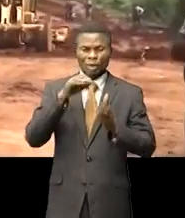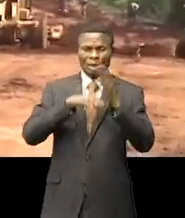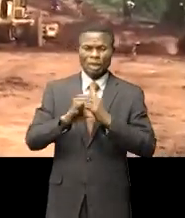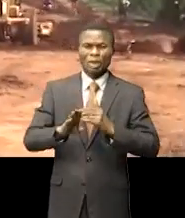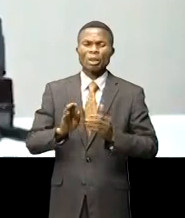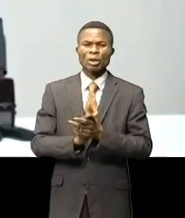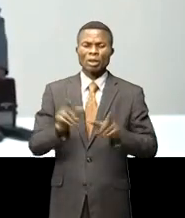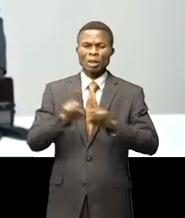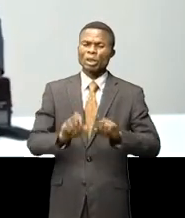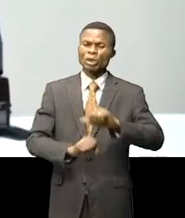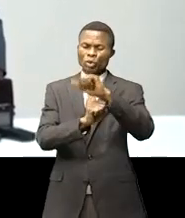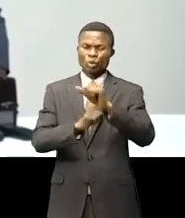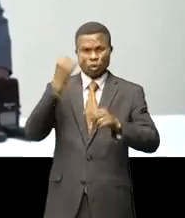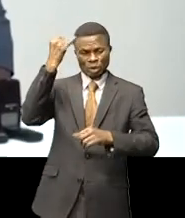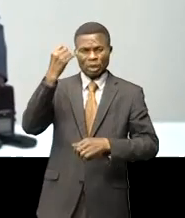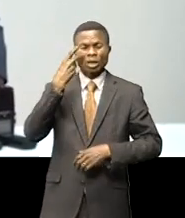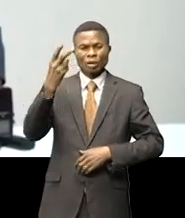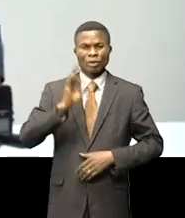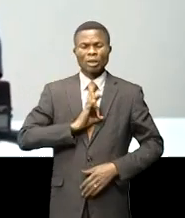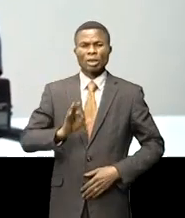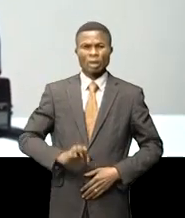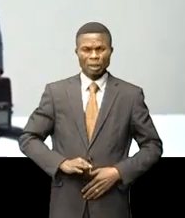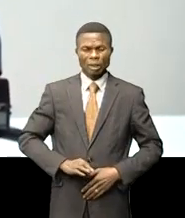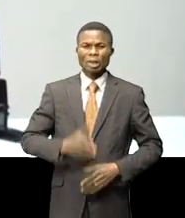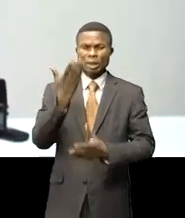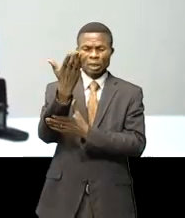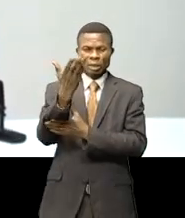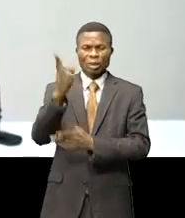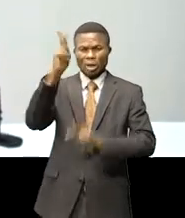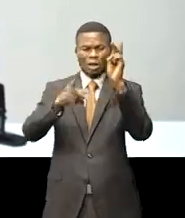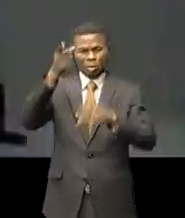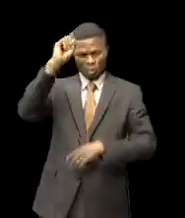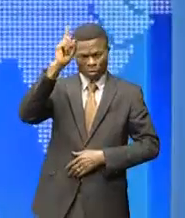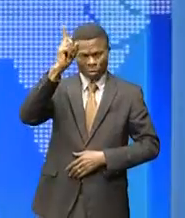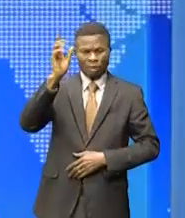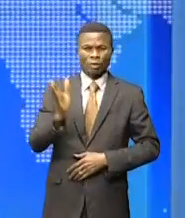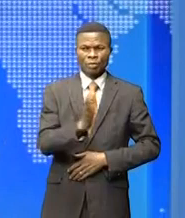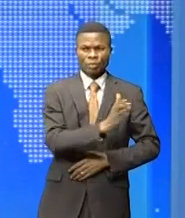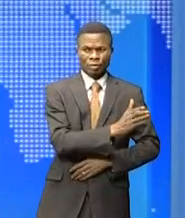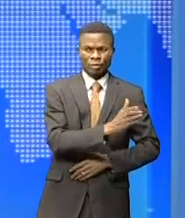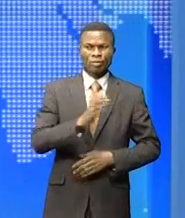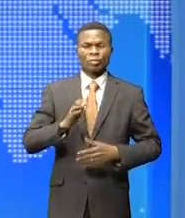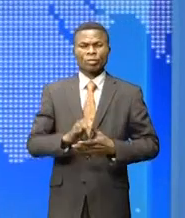de celle du chef de l'État, Félix Tshisekedi, qui prône le peuple d'abord.